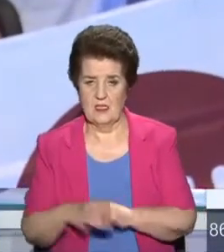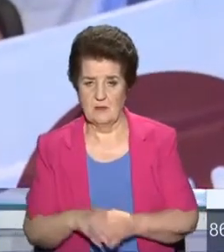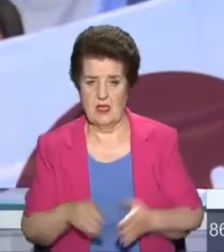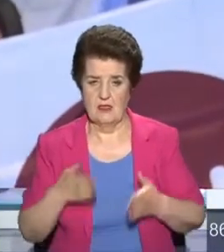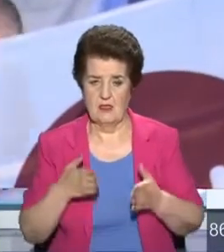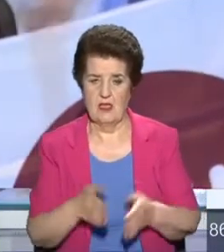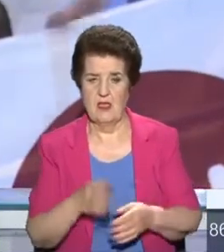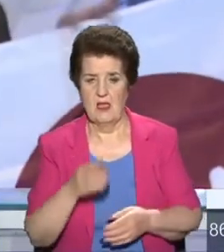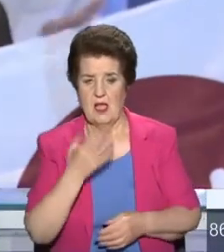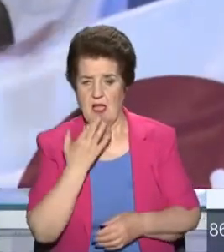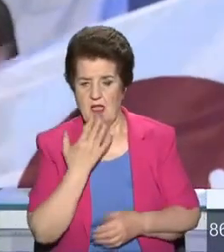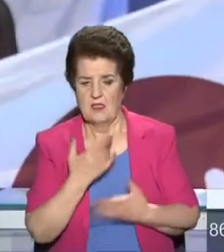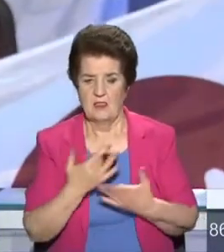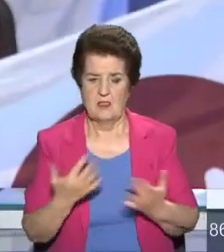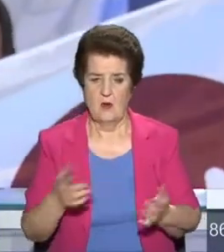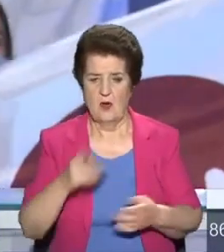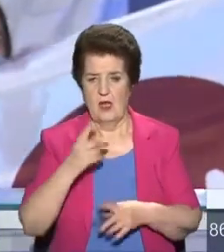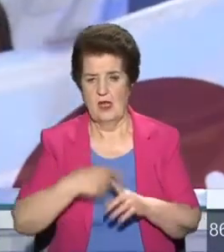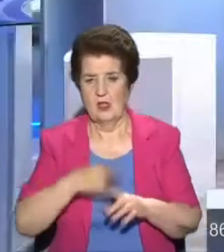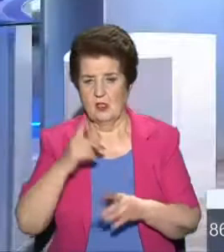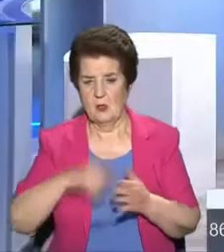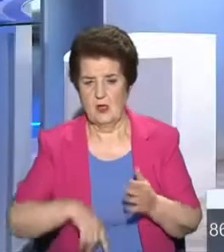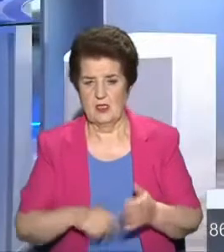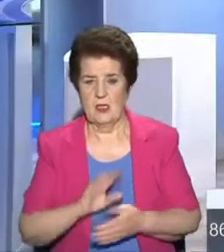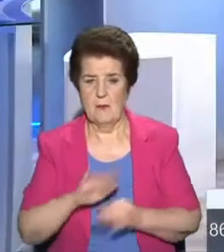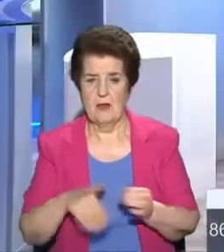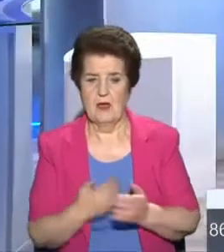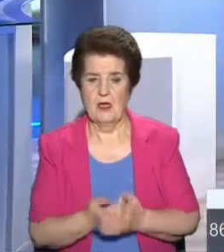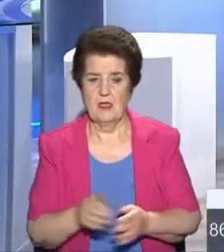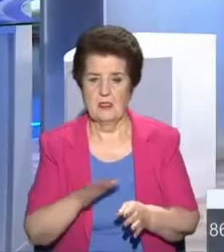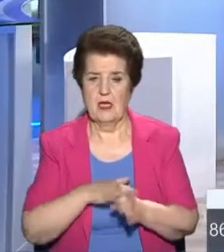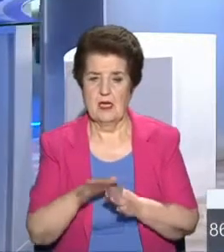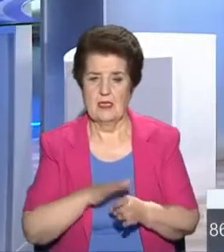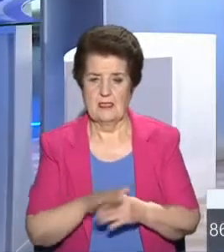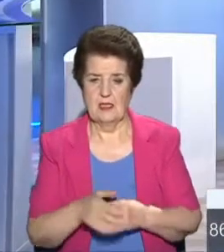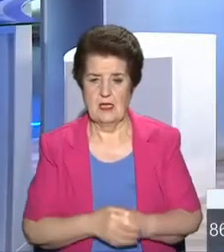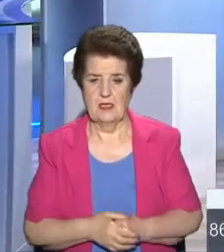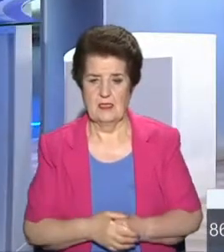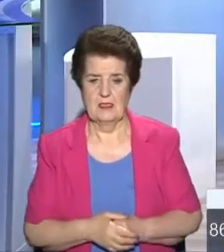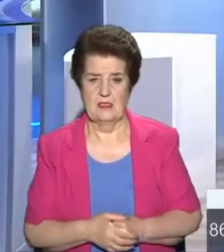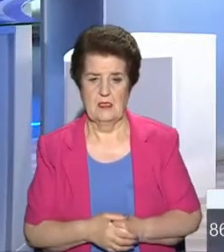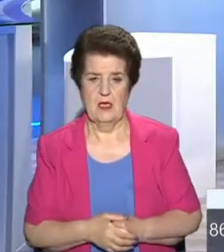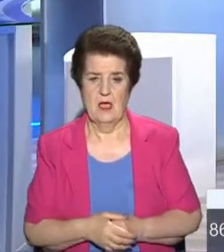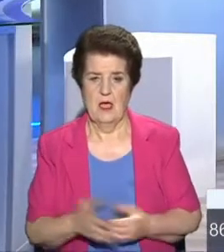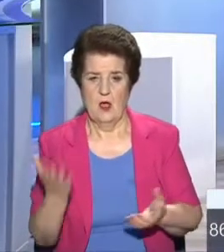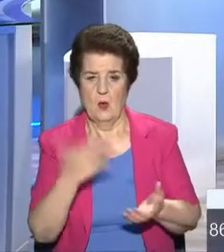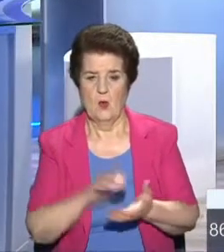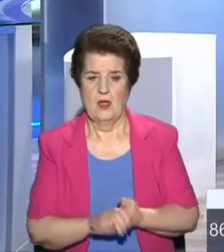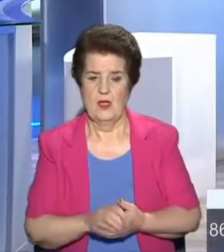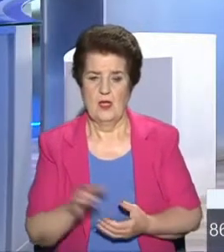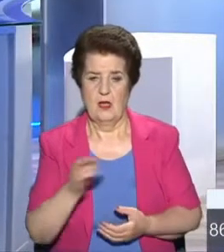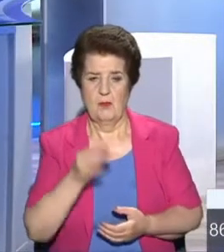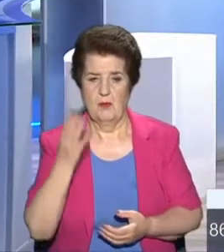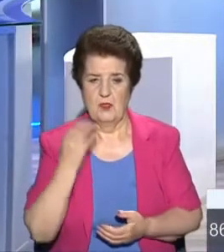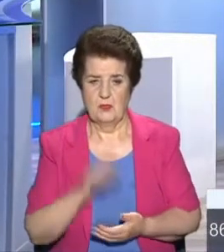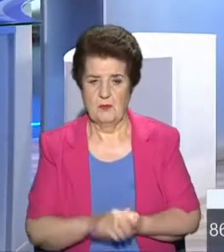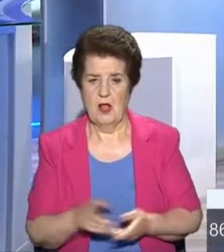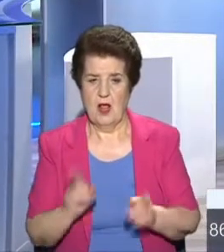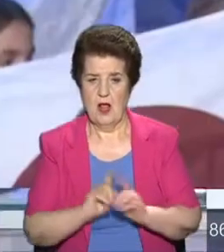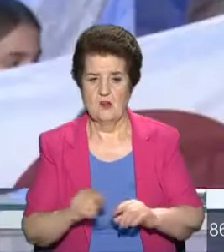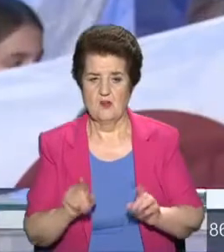etnice naționale sau religioase până când vă Propuneți fiecare să realizați dezideratului Unirea Republicii Moldova cu România